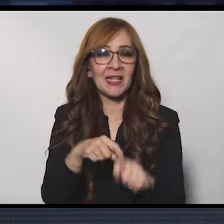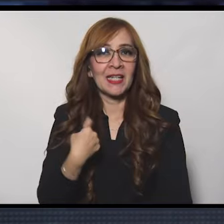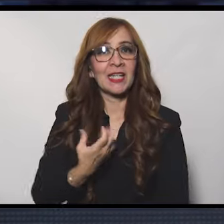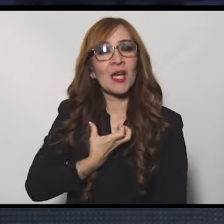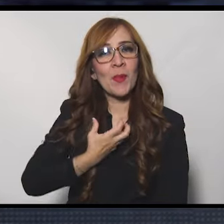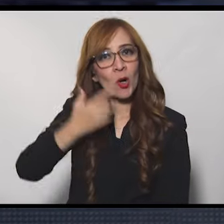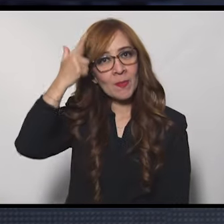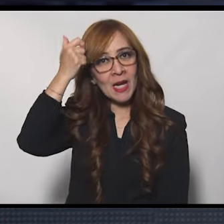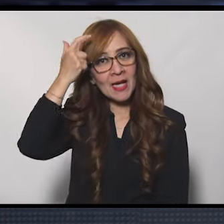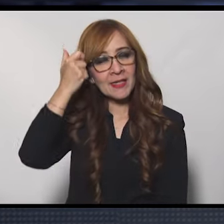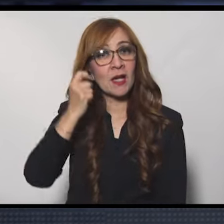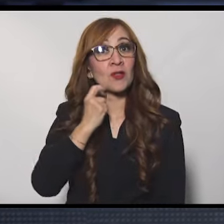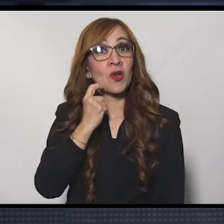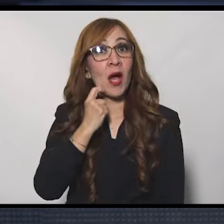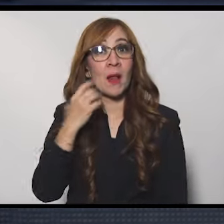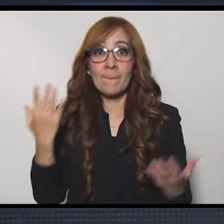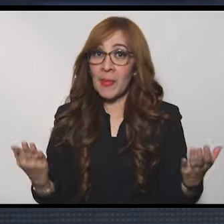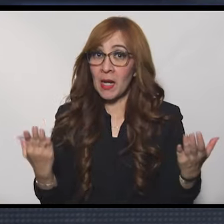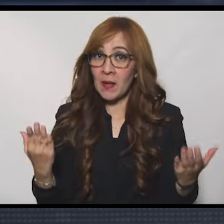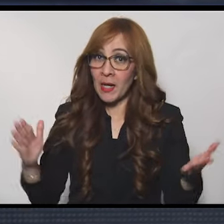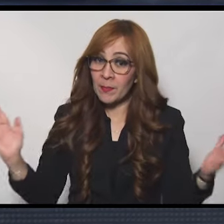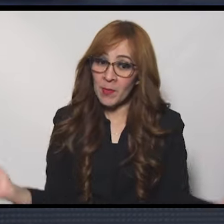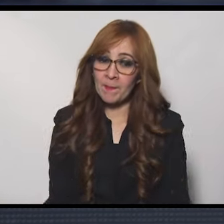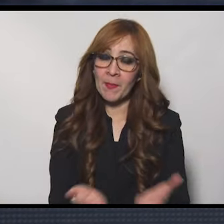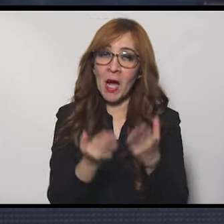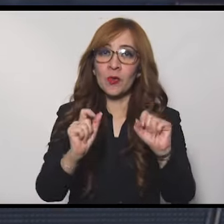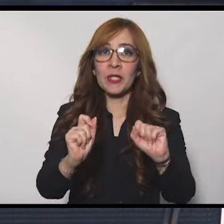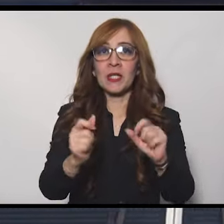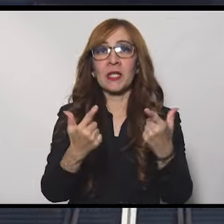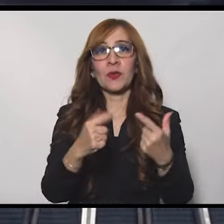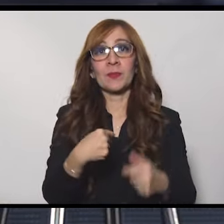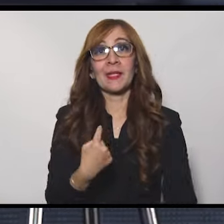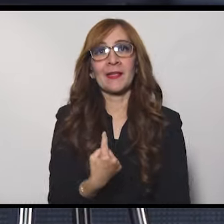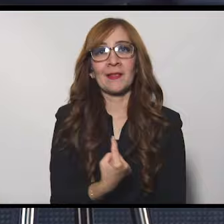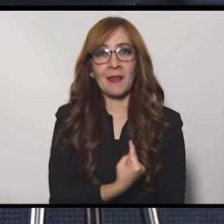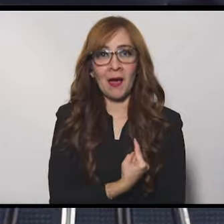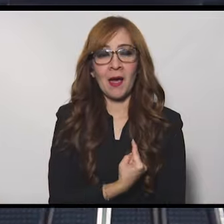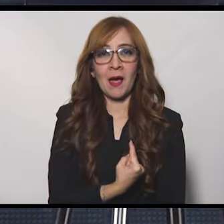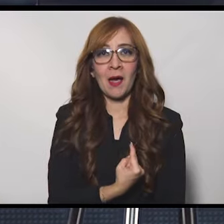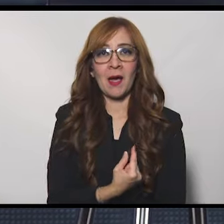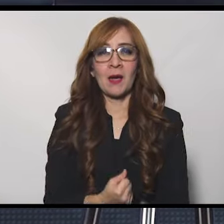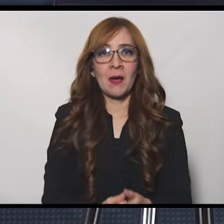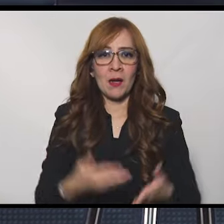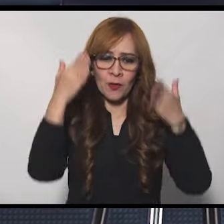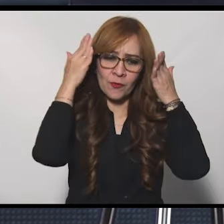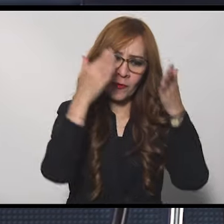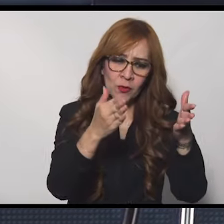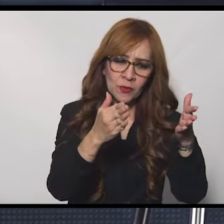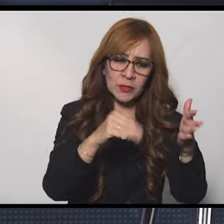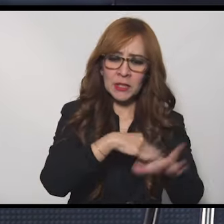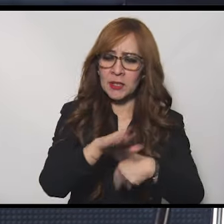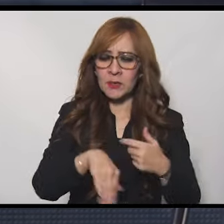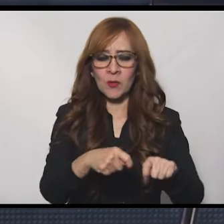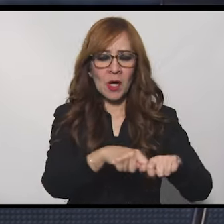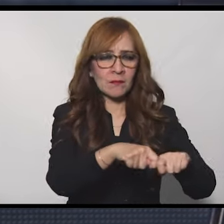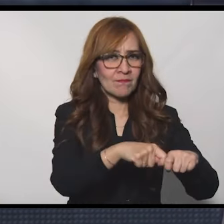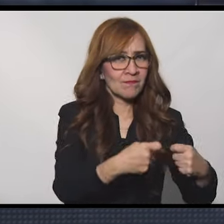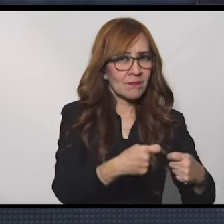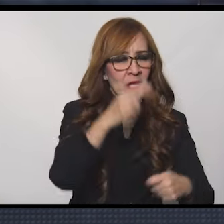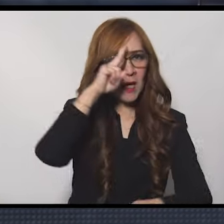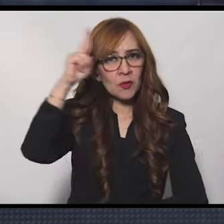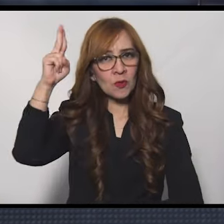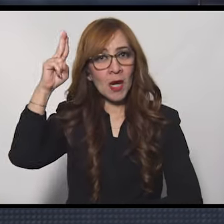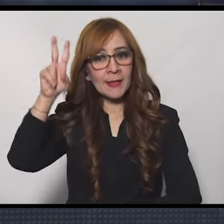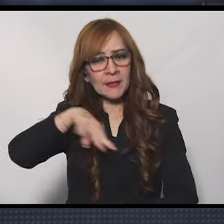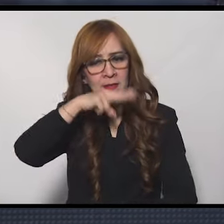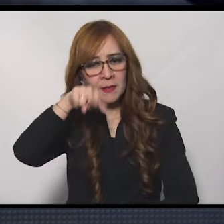learn about how to build our life. Memperhatikan setiap crack yang sudah Tuhan cari